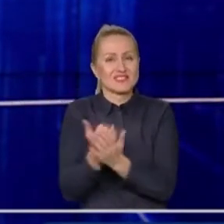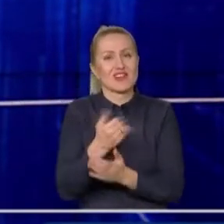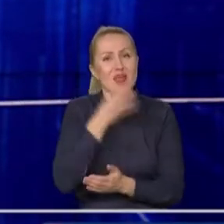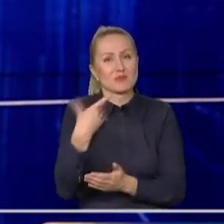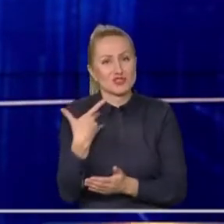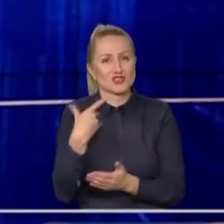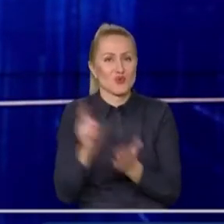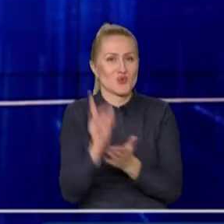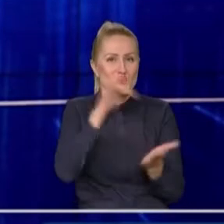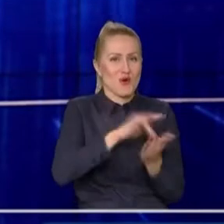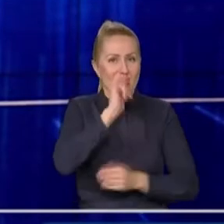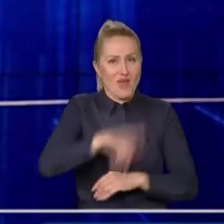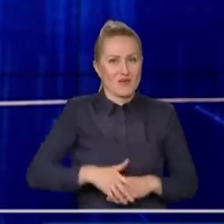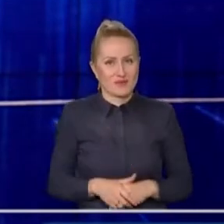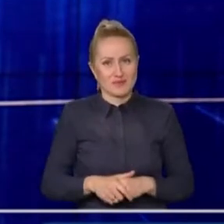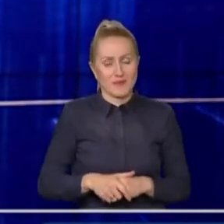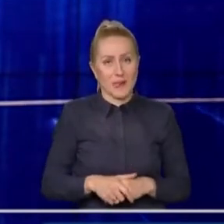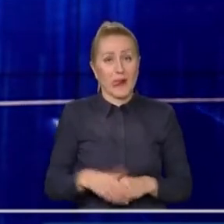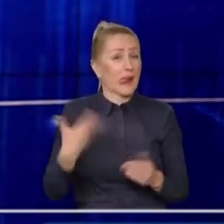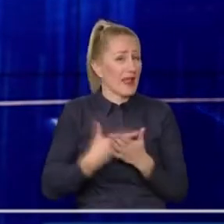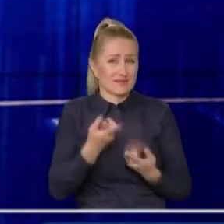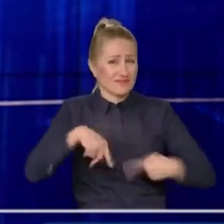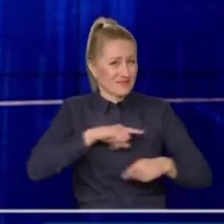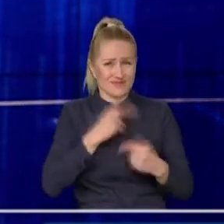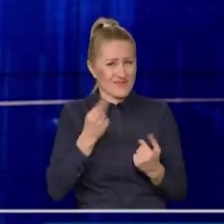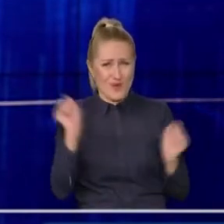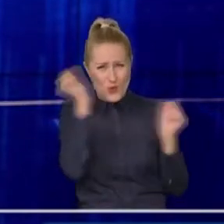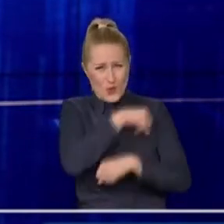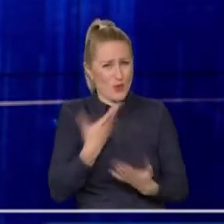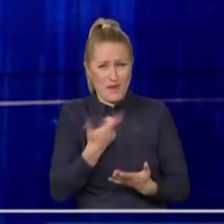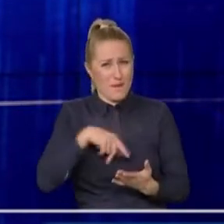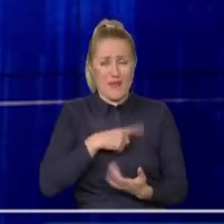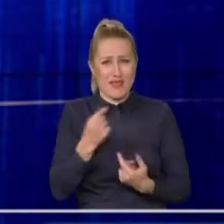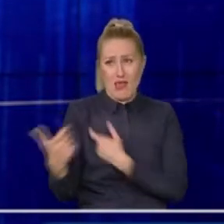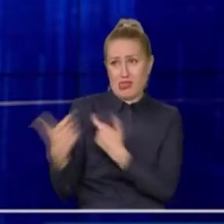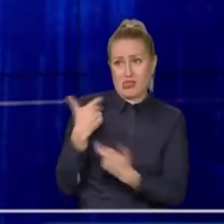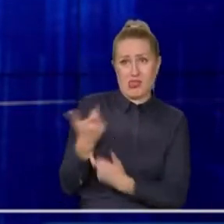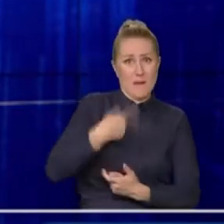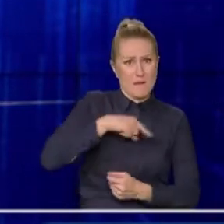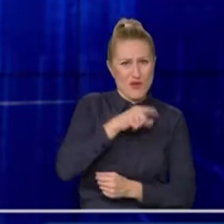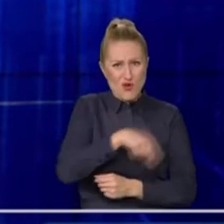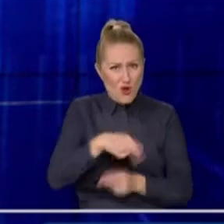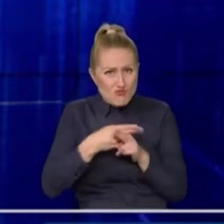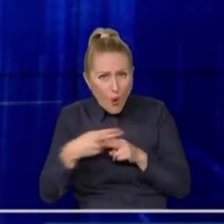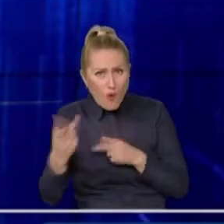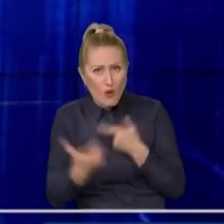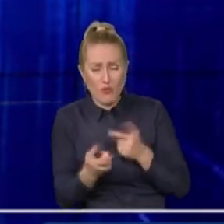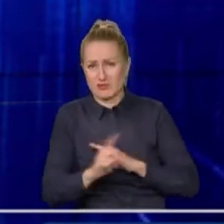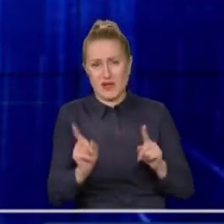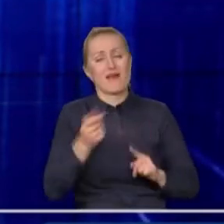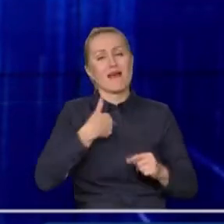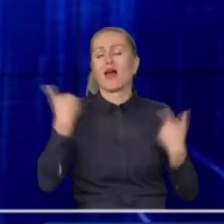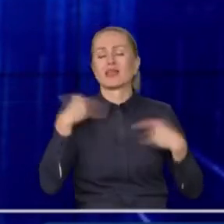do Europy. Więc nie dajmy się zwariować, nie dajmy się szantażować pseudomoralistom. Ja nie